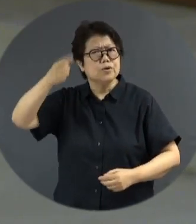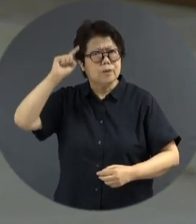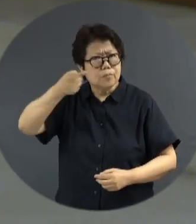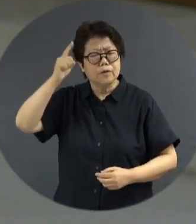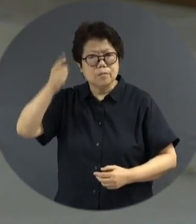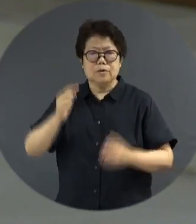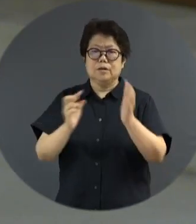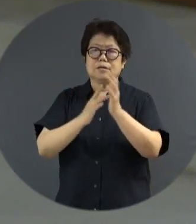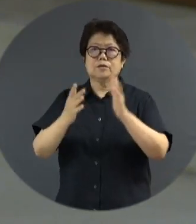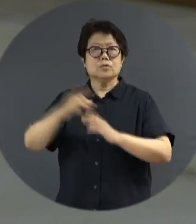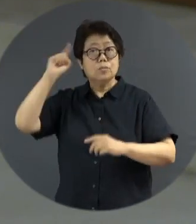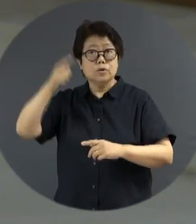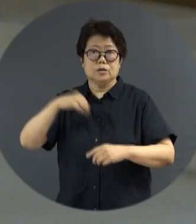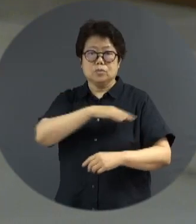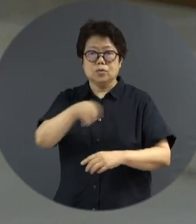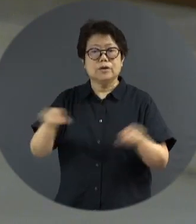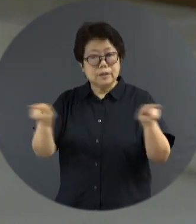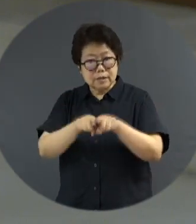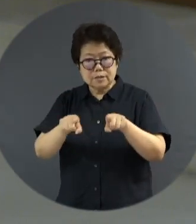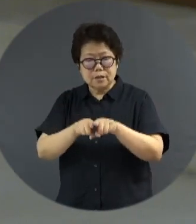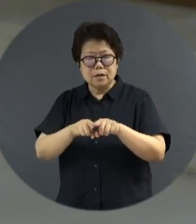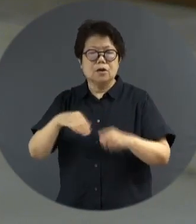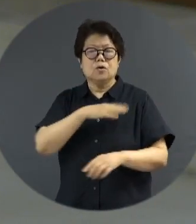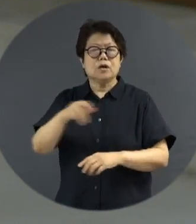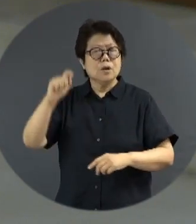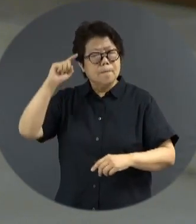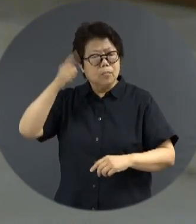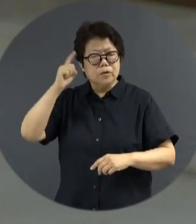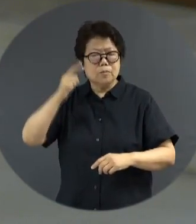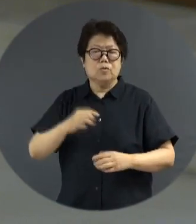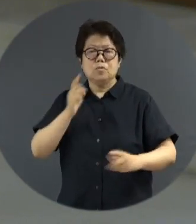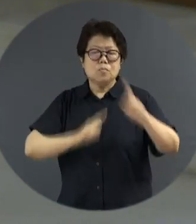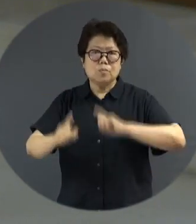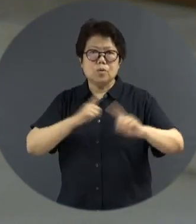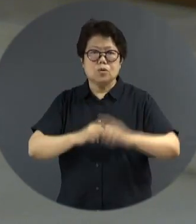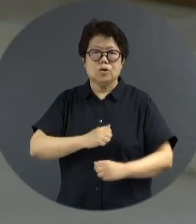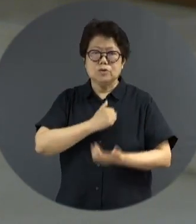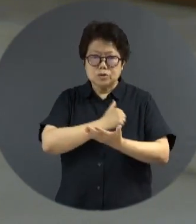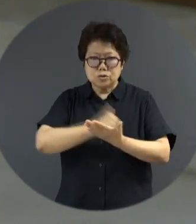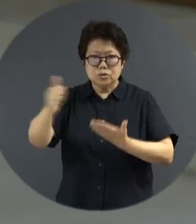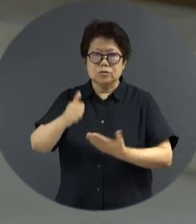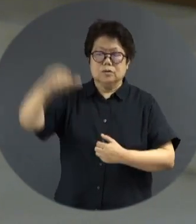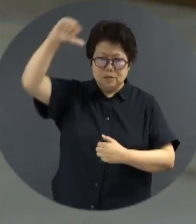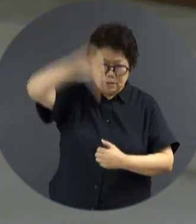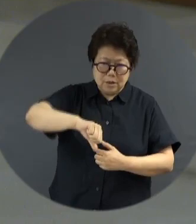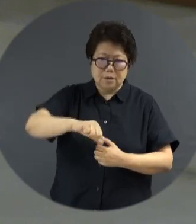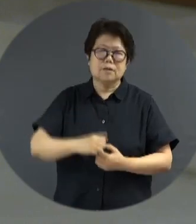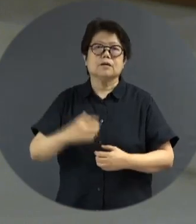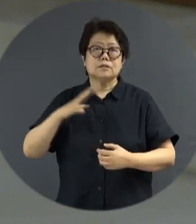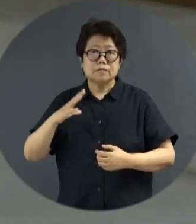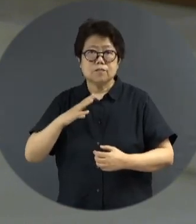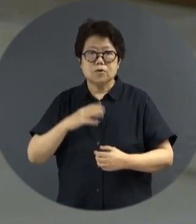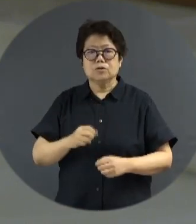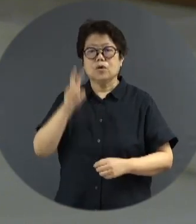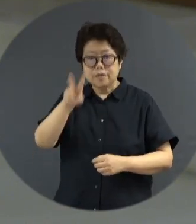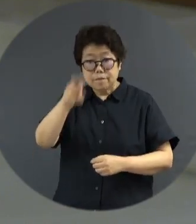跟我们在一起，让我们能够在每日的顺境，特别在逆境当中，都能够发现这个宝藏，能